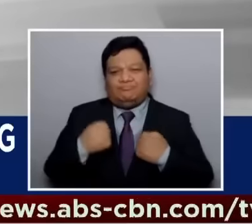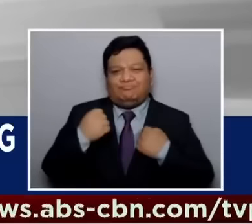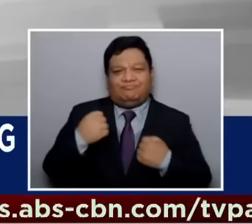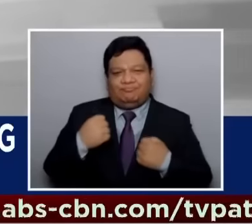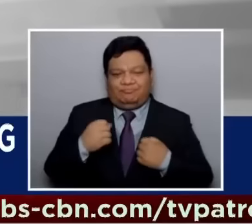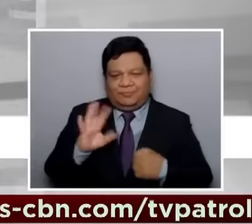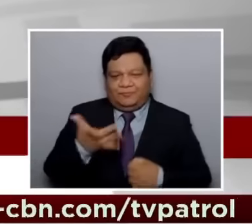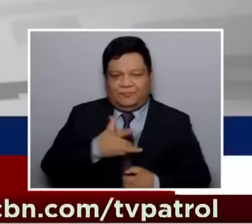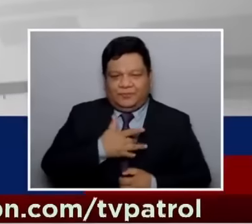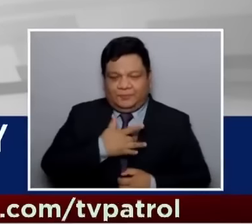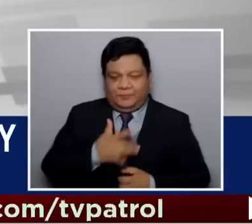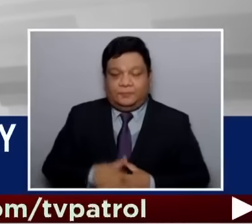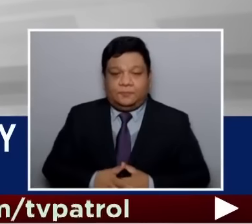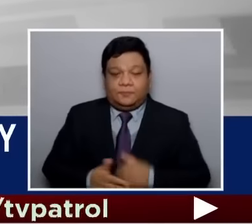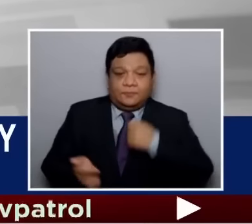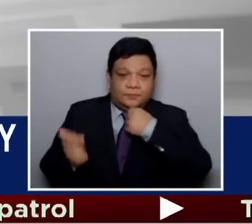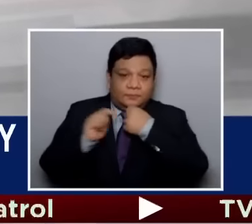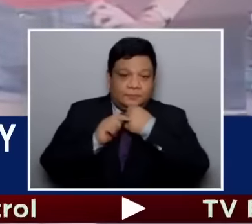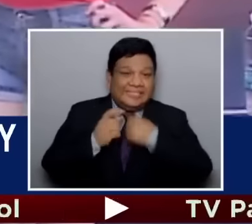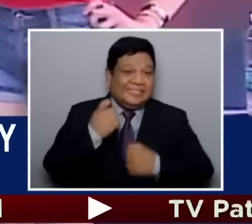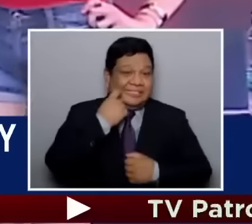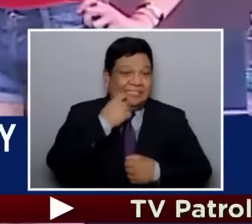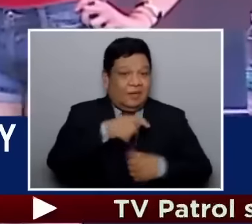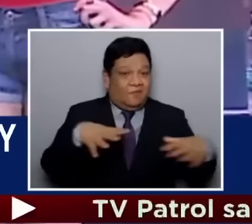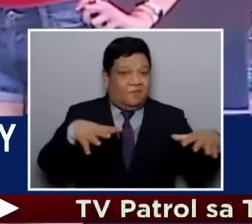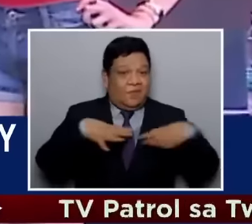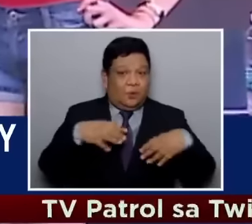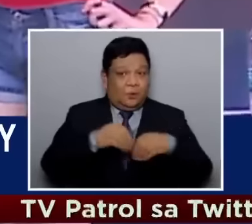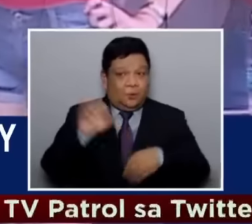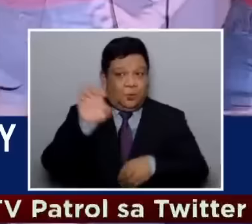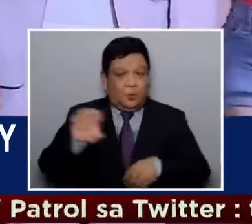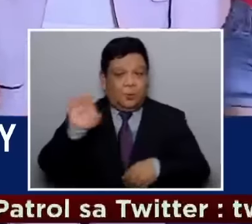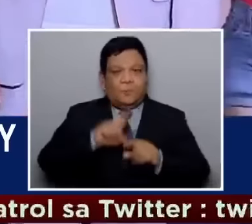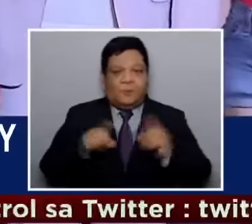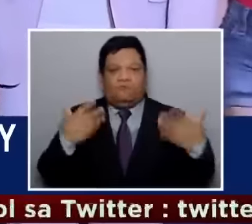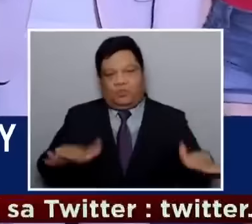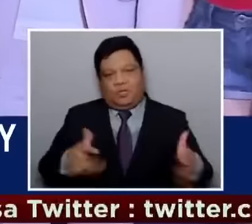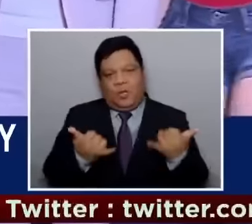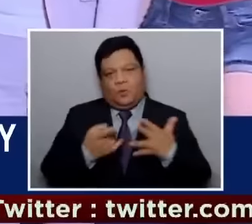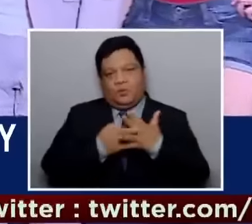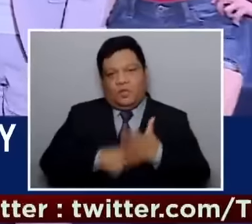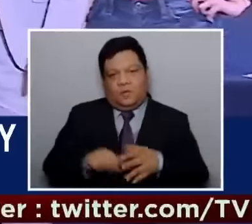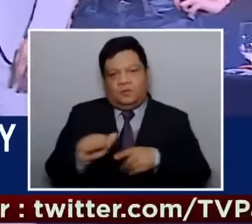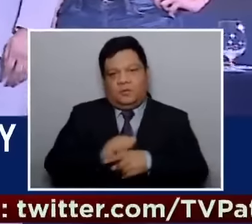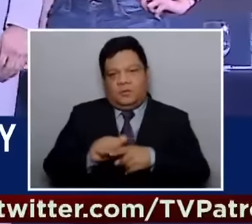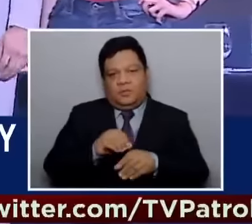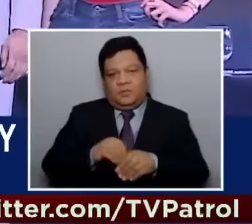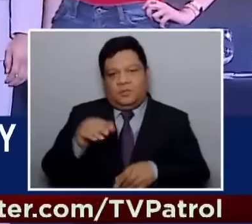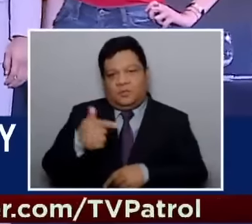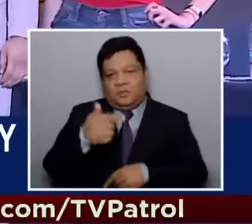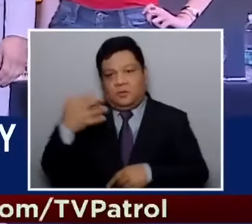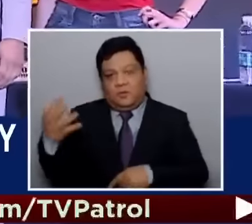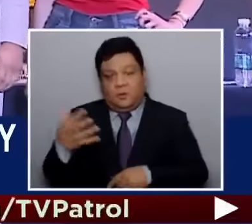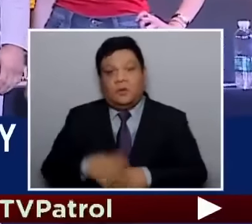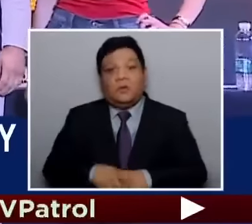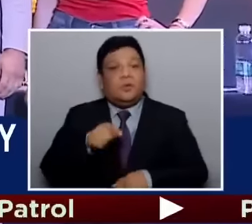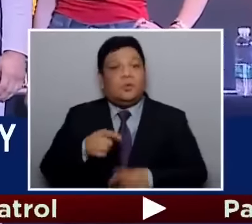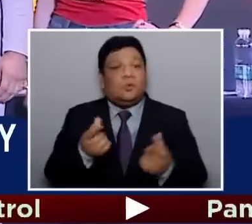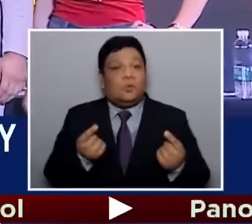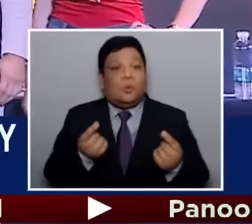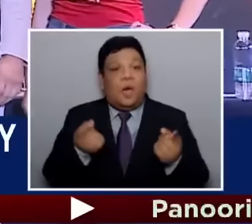sa bakasyon sa Europa, pero sinimulan na ang training sa Jensen. Magaganap ang The Master Meets the Champion sa